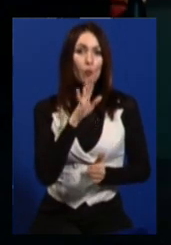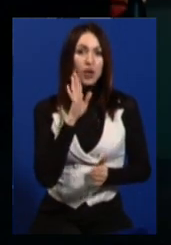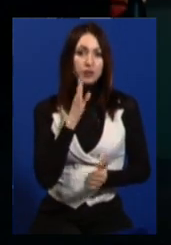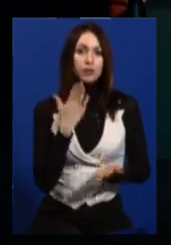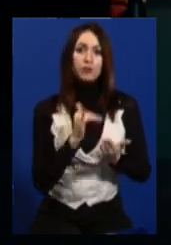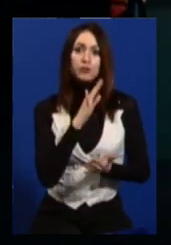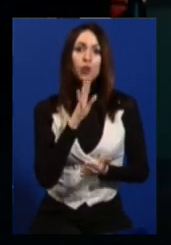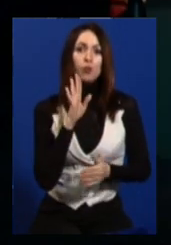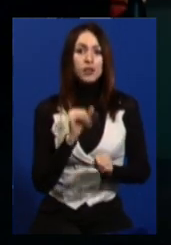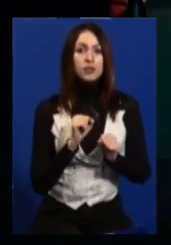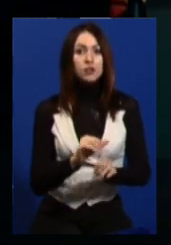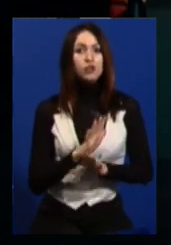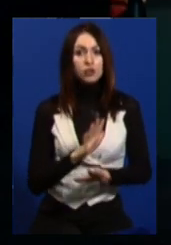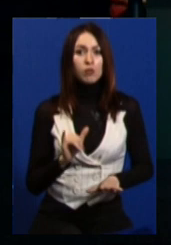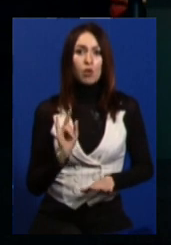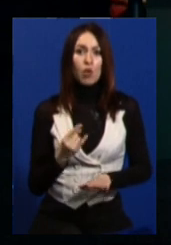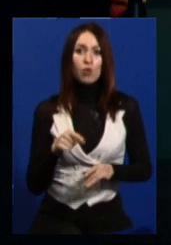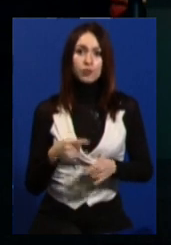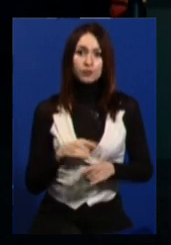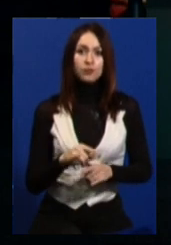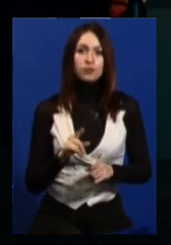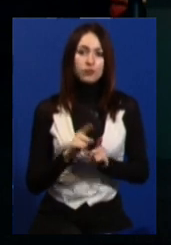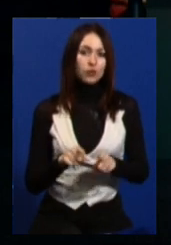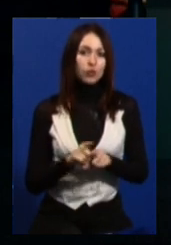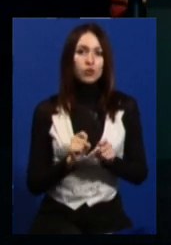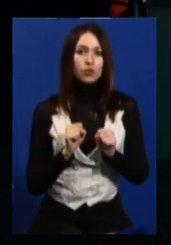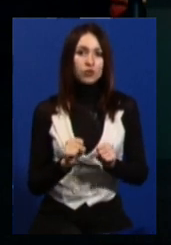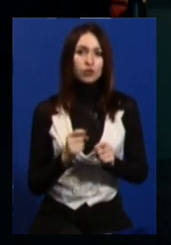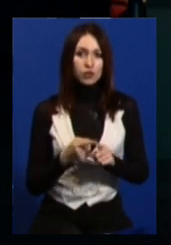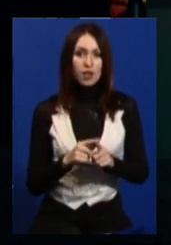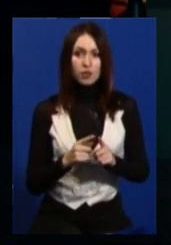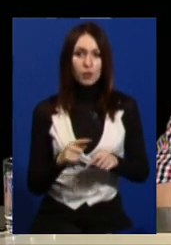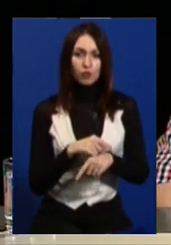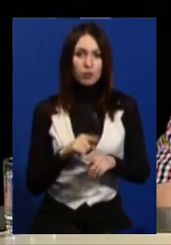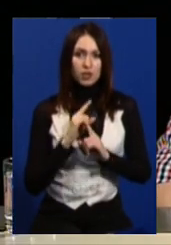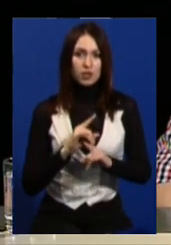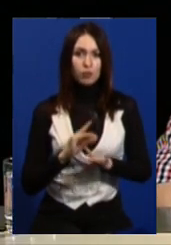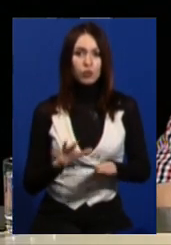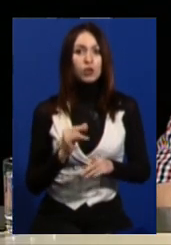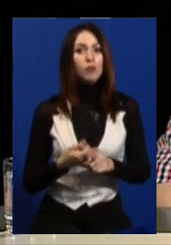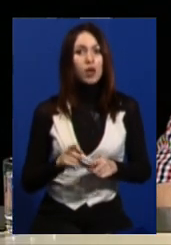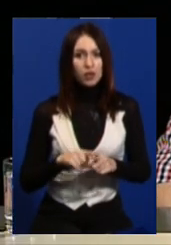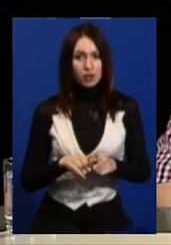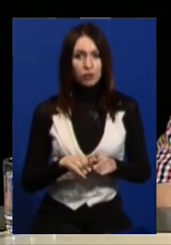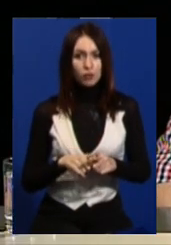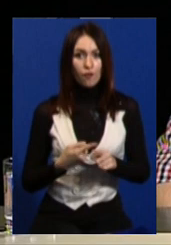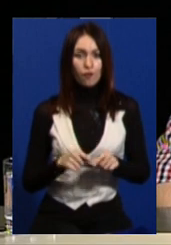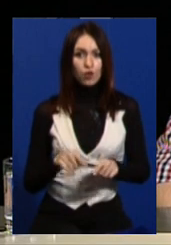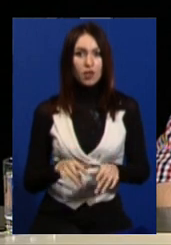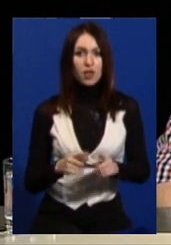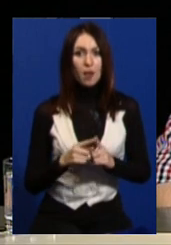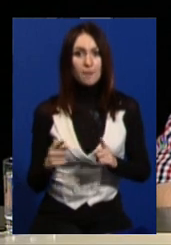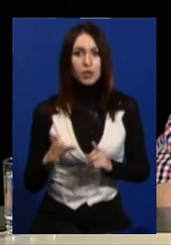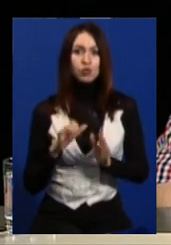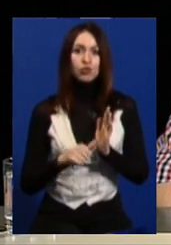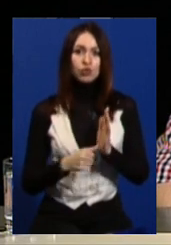матери защиты не было, то у новорожденных защита на этот период времени не будет. И поэтому вот в этот период с 6